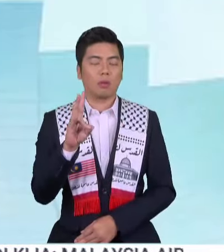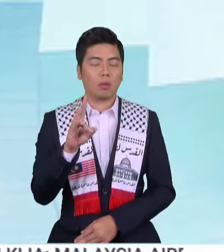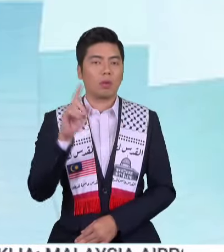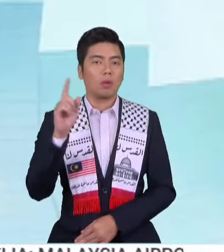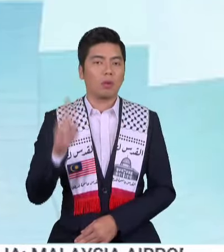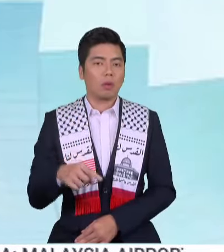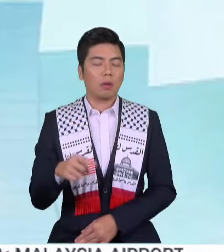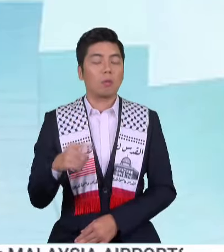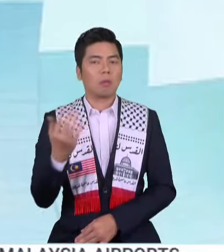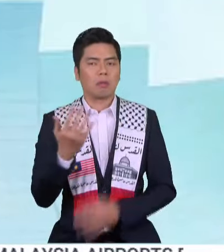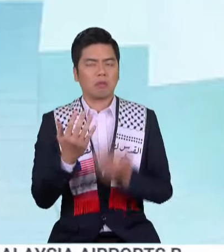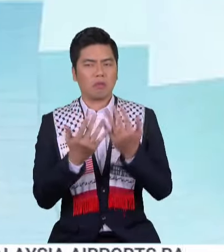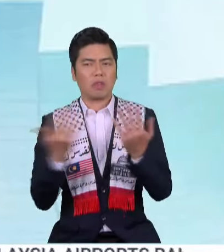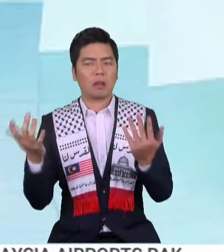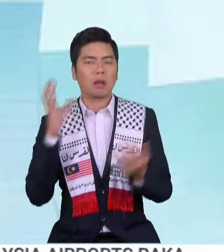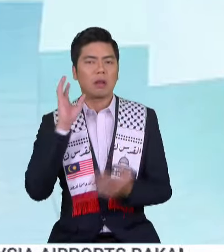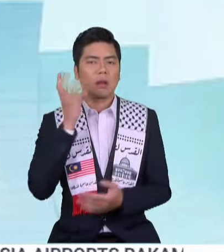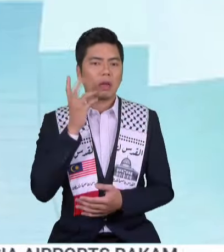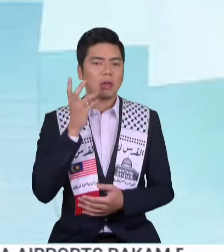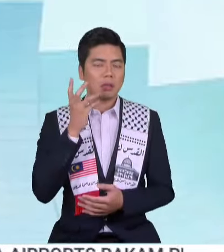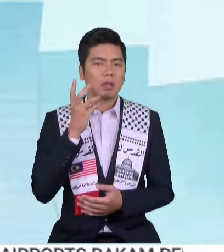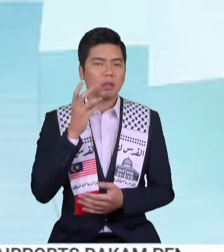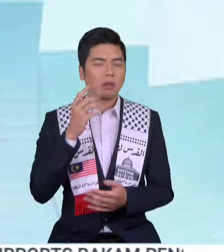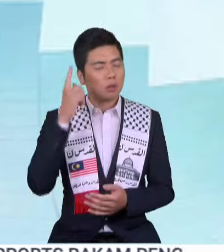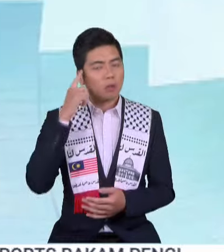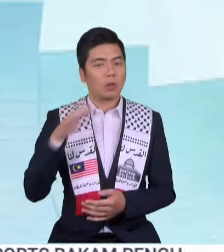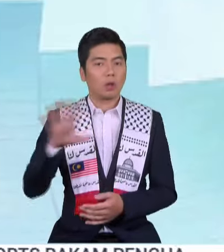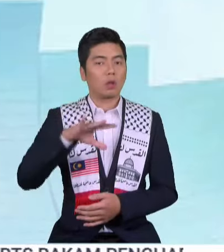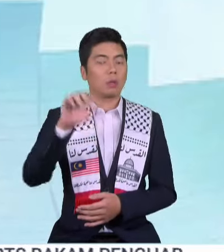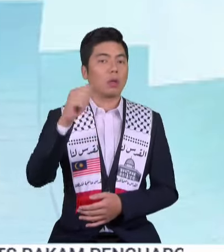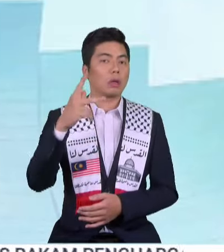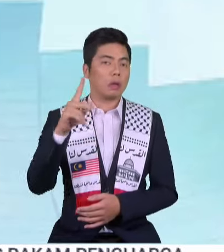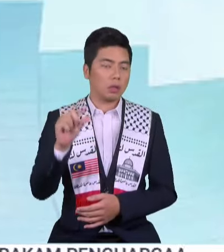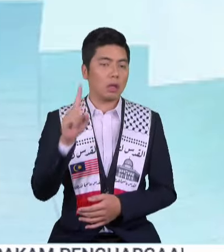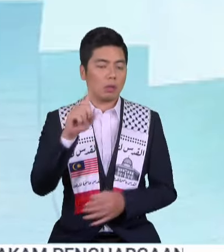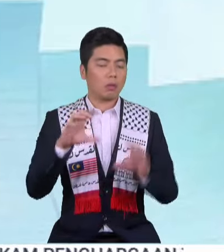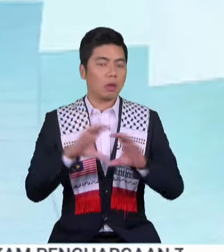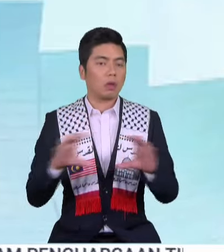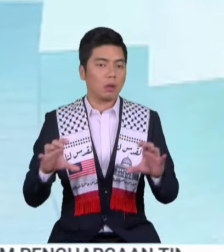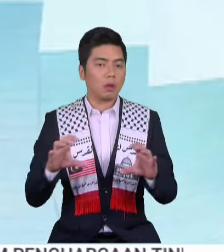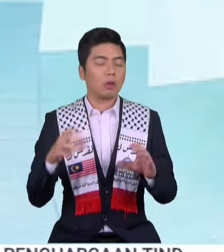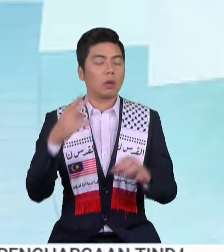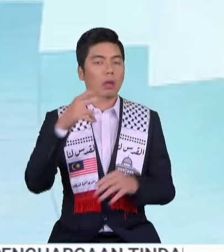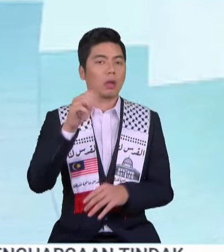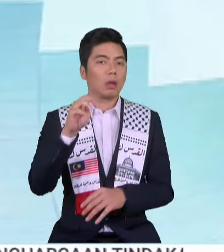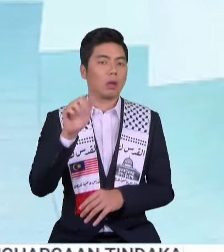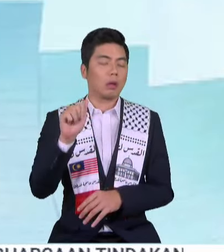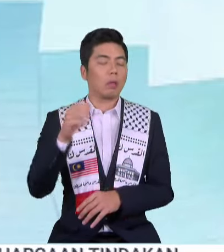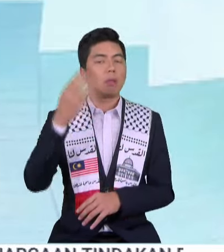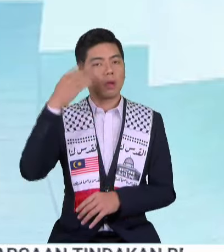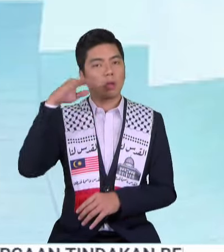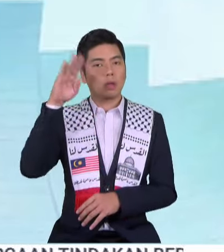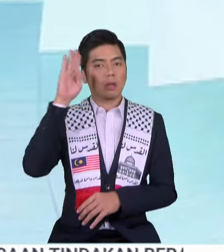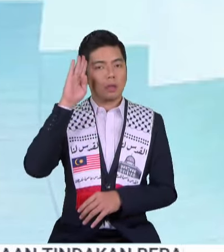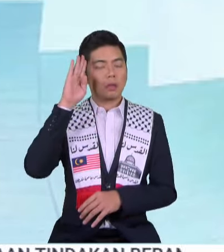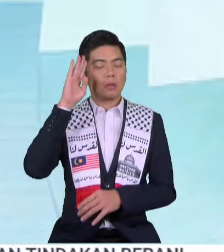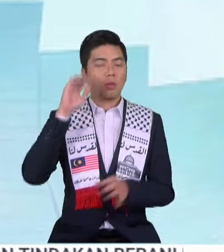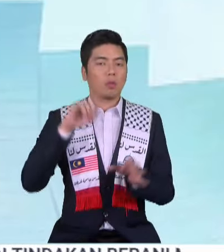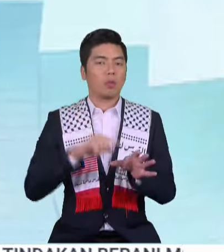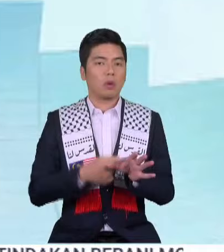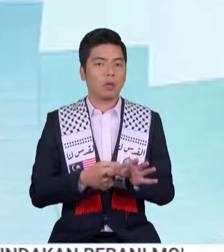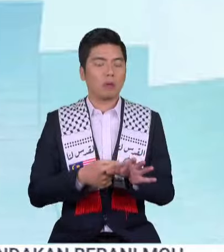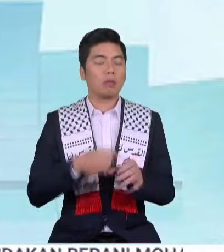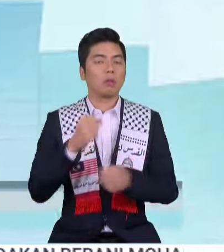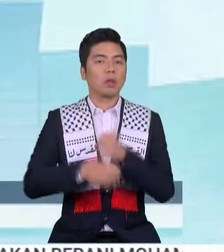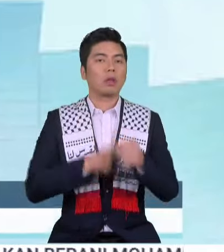57,808 kampit beras putih tempatan berkapasiti 10 kilogram diagihkan Farmer Perlis sejak September 2023